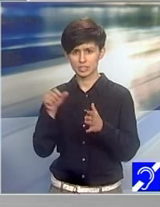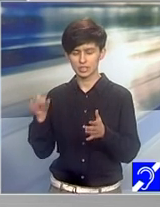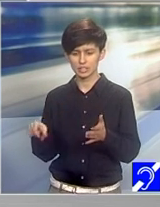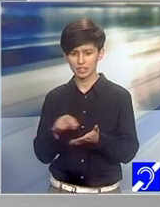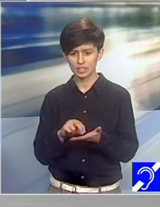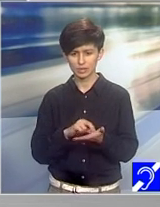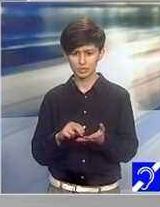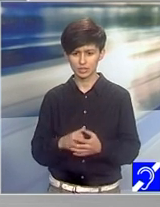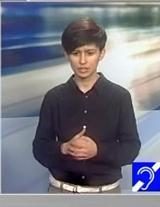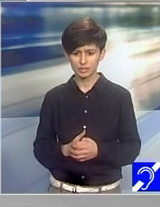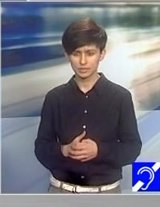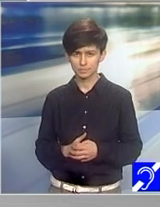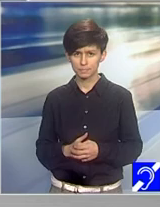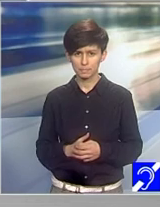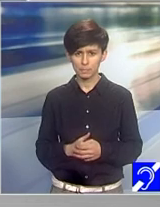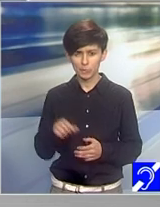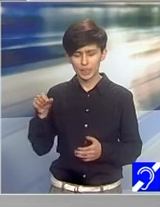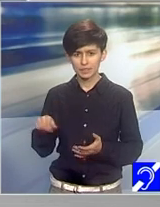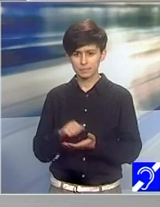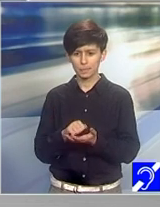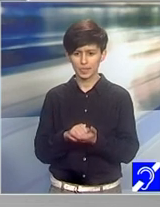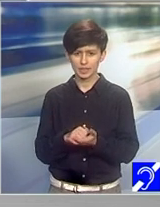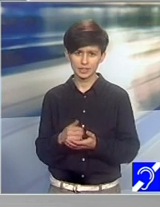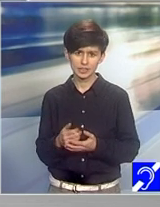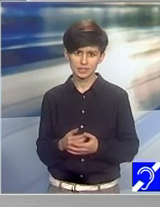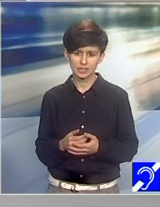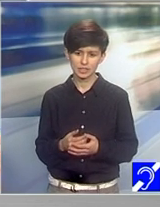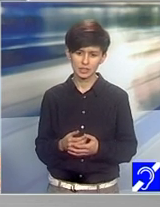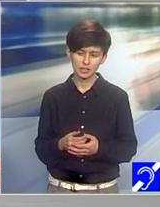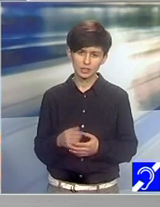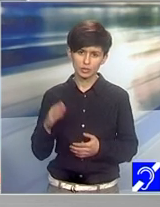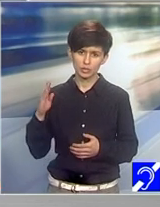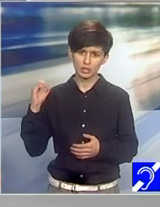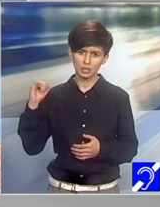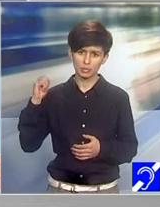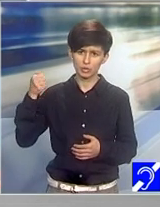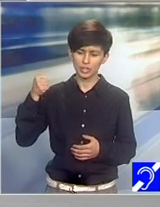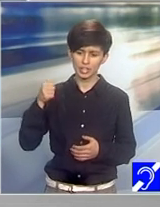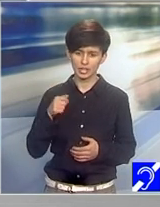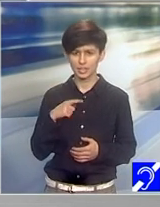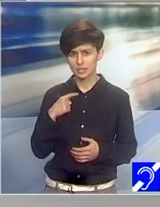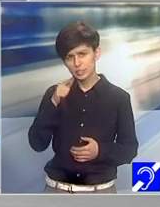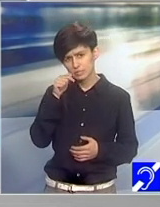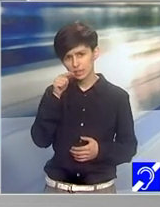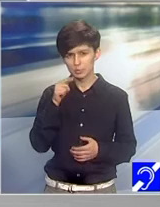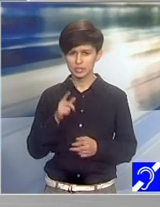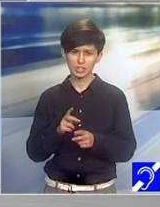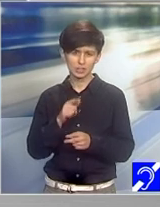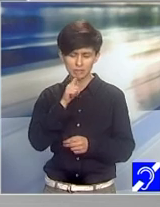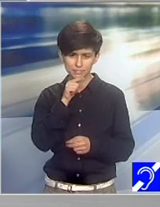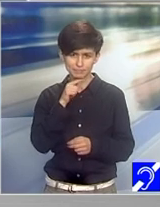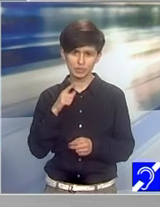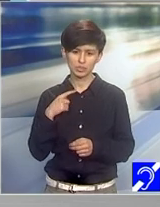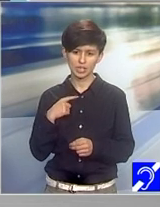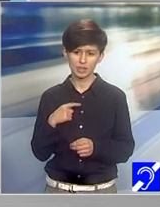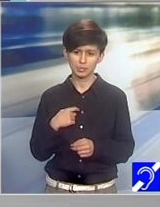lui Lucian Boia, care sunt mai degrabă ironice și umorale, unde s-ar plasa această carte? Sau e din alt